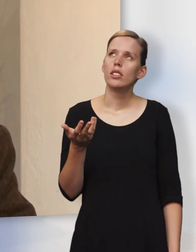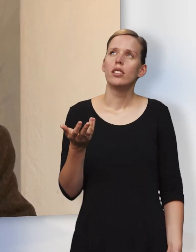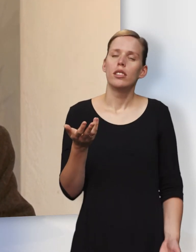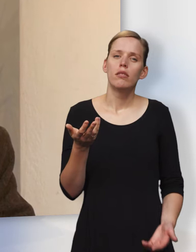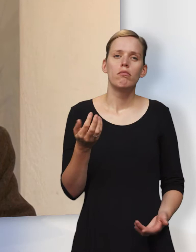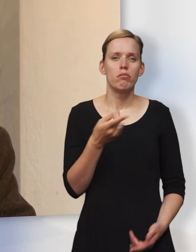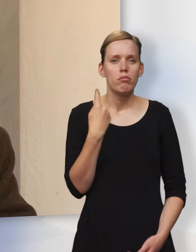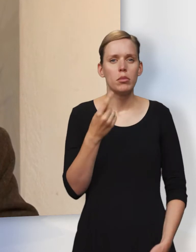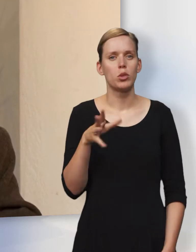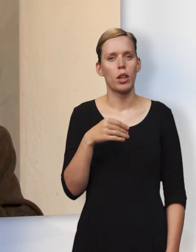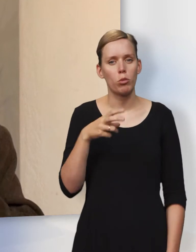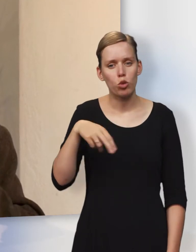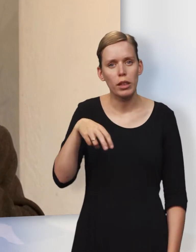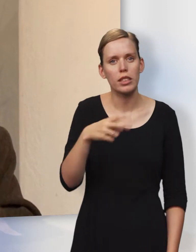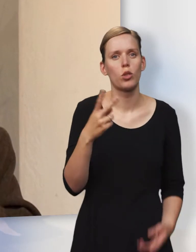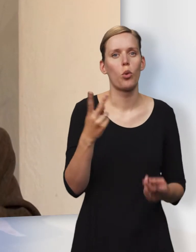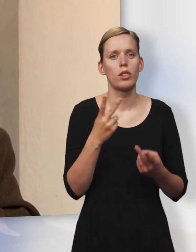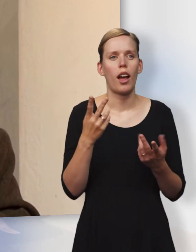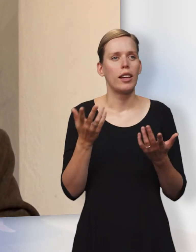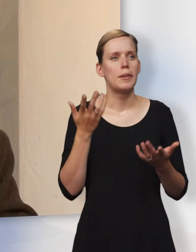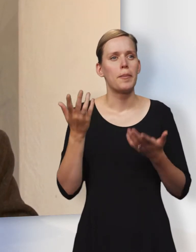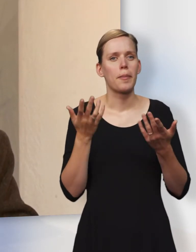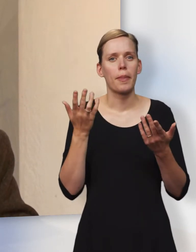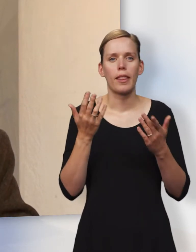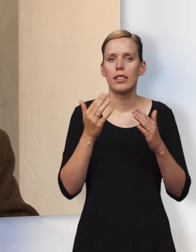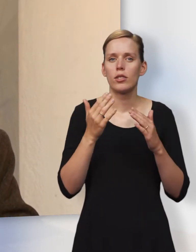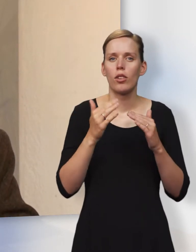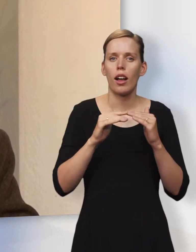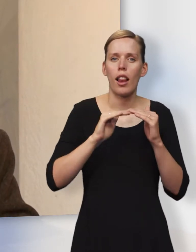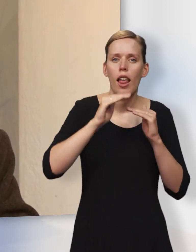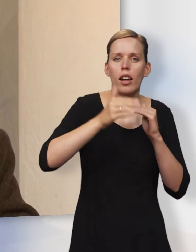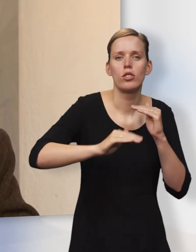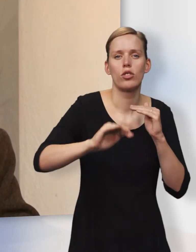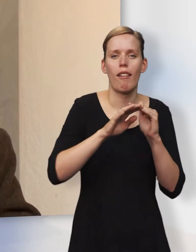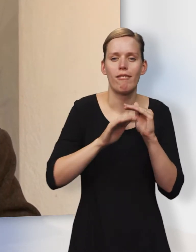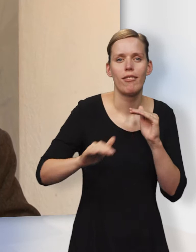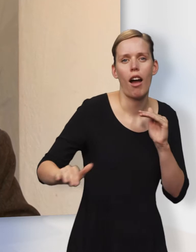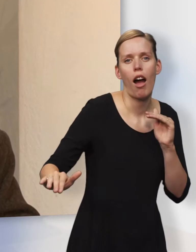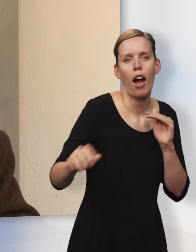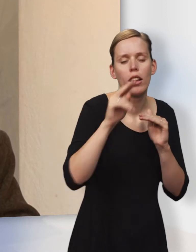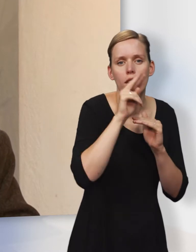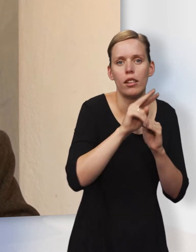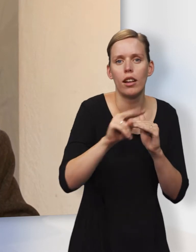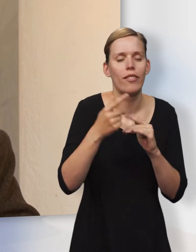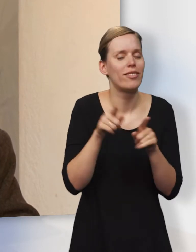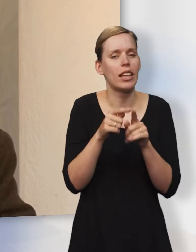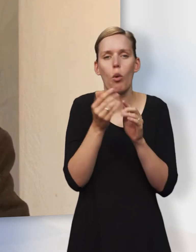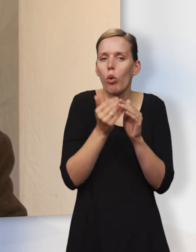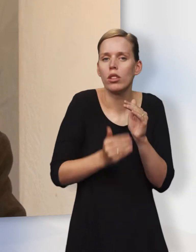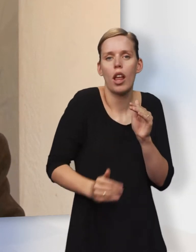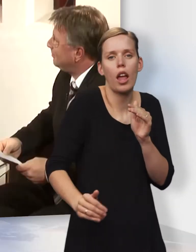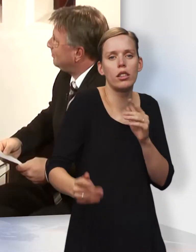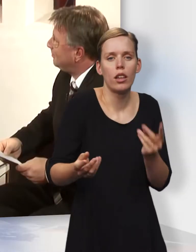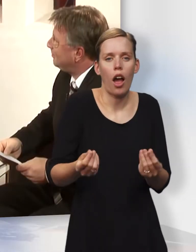hier spazieren gehen oder dann auch diese Weite spüren, diese Unendlichkeit. Ich denke,